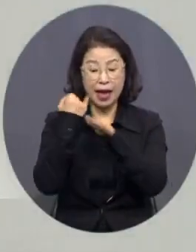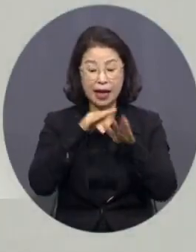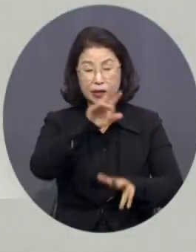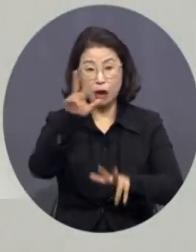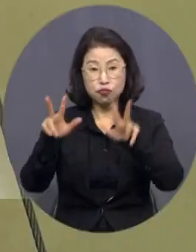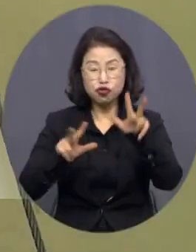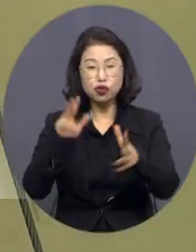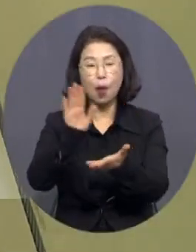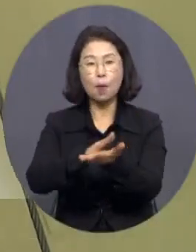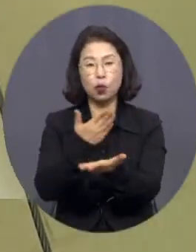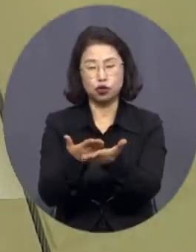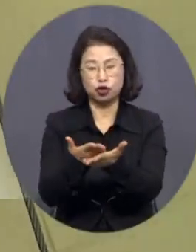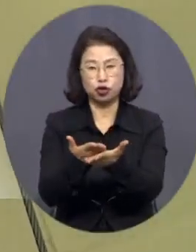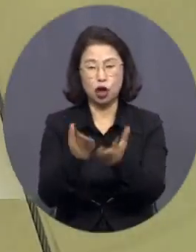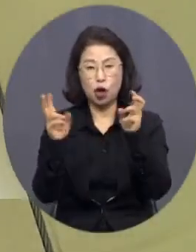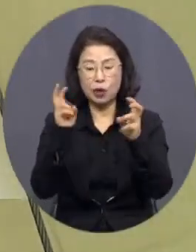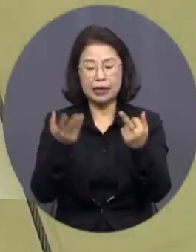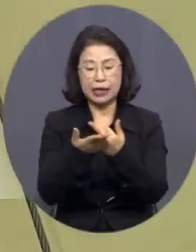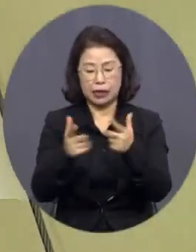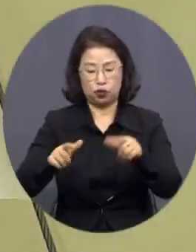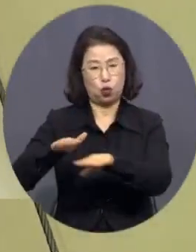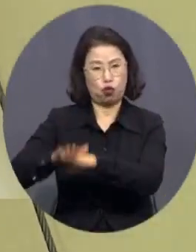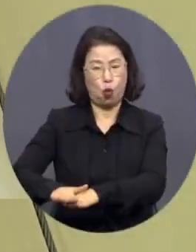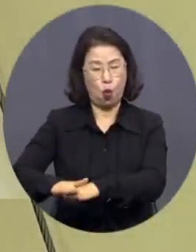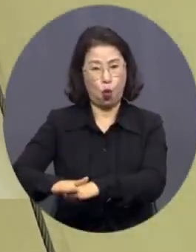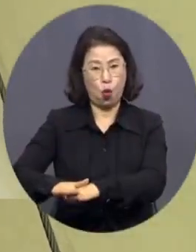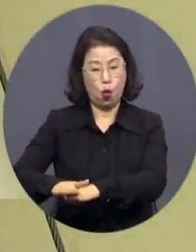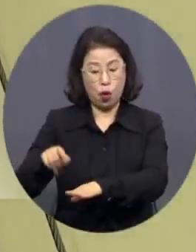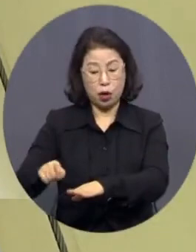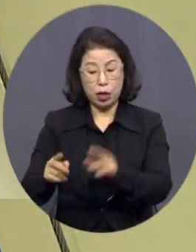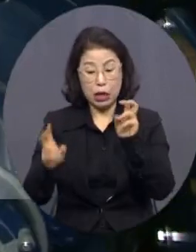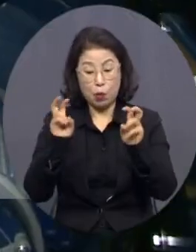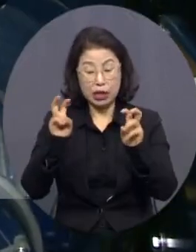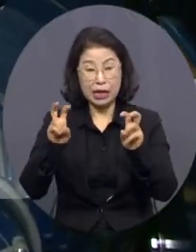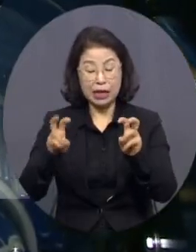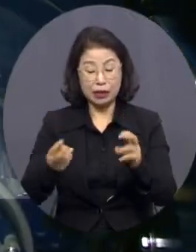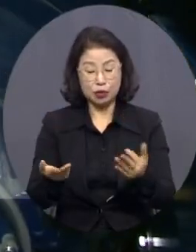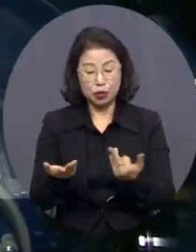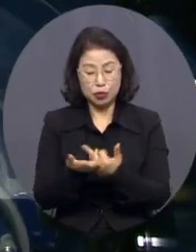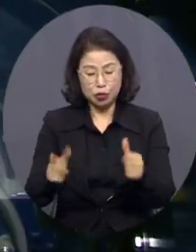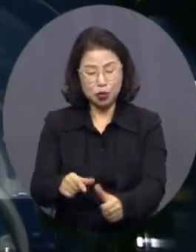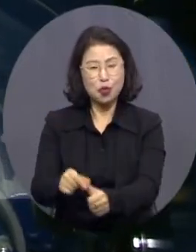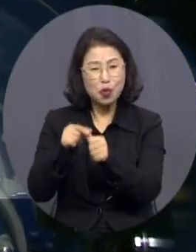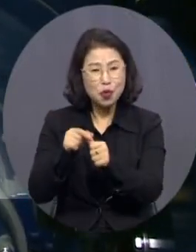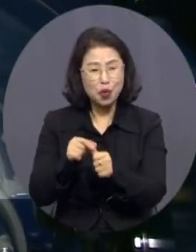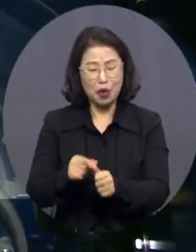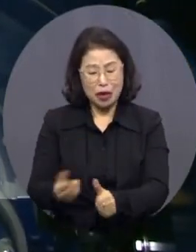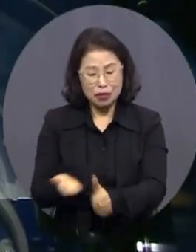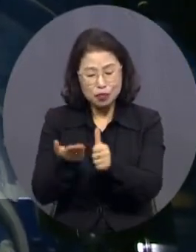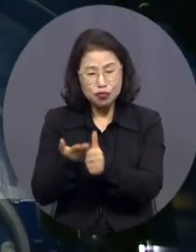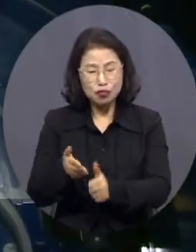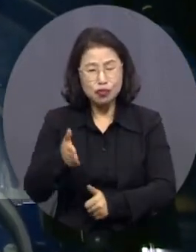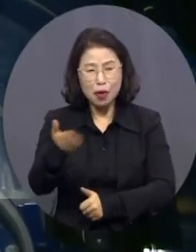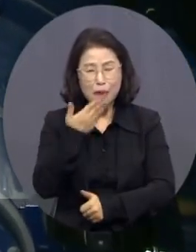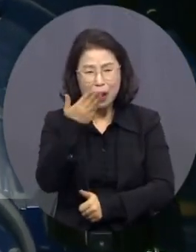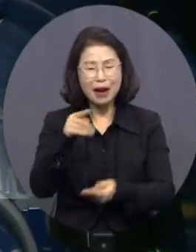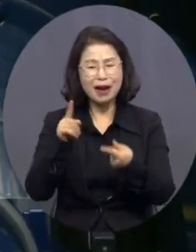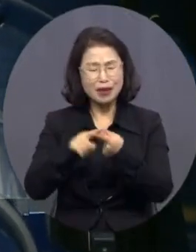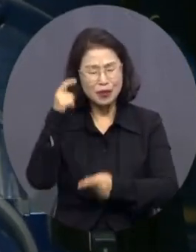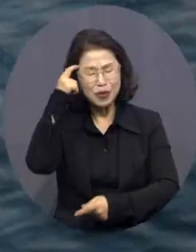또 기업을 제주에 설치하도록 해 전문인력 양성과 고용 창출 효과를 높인다는